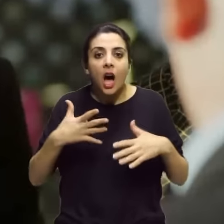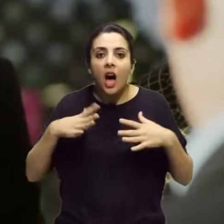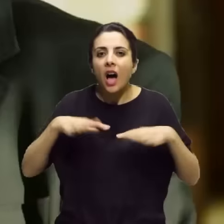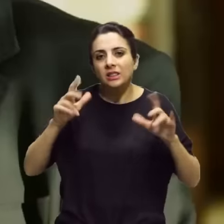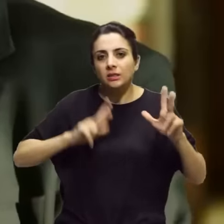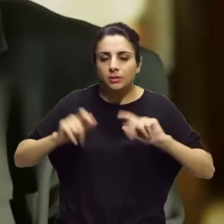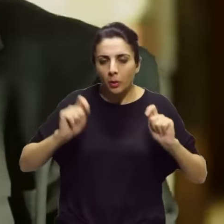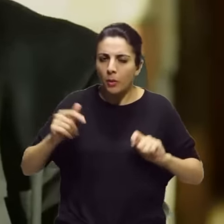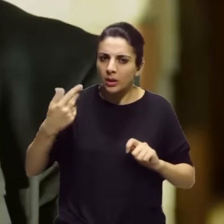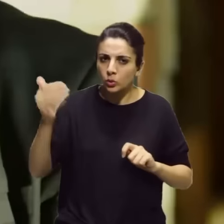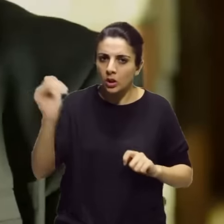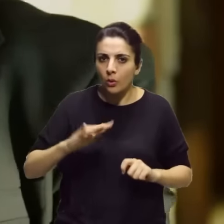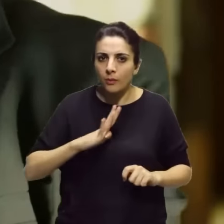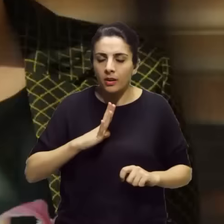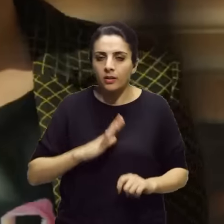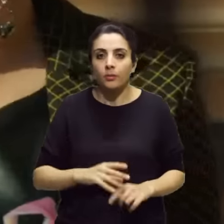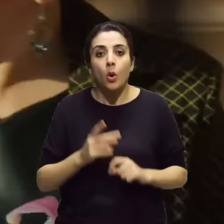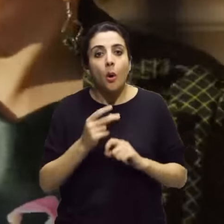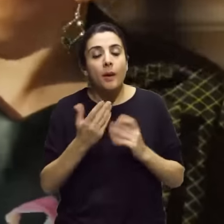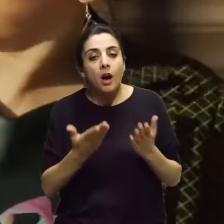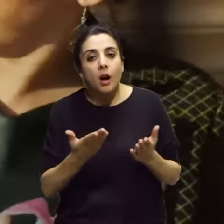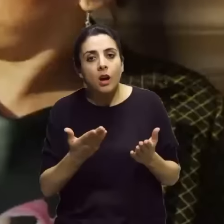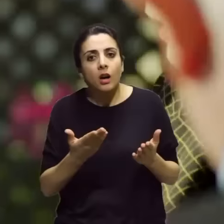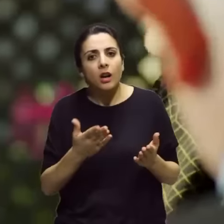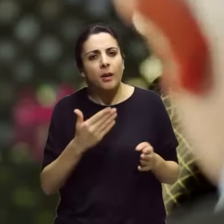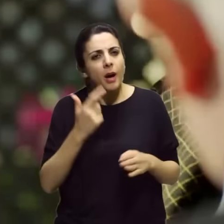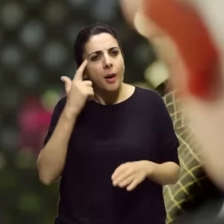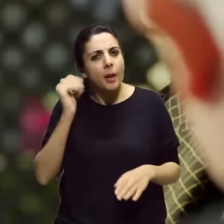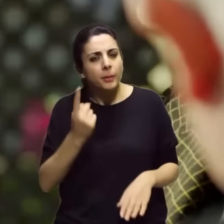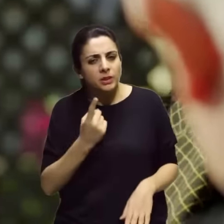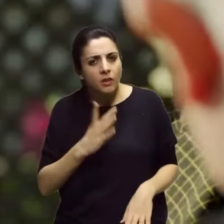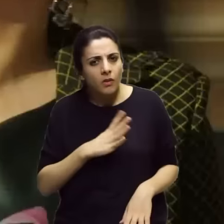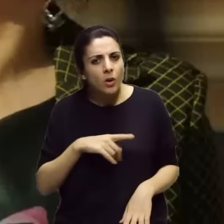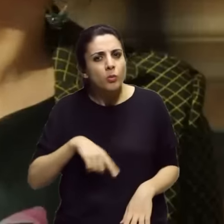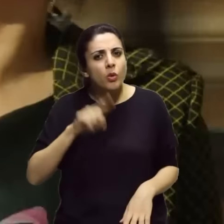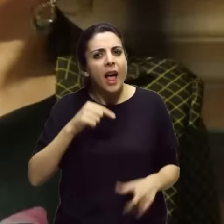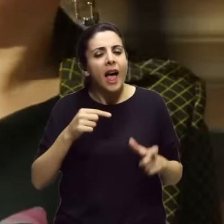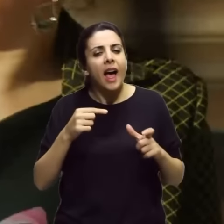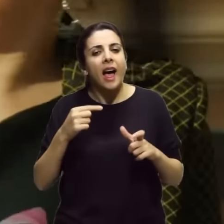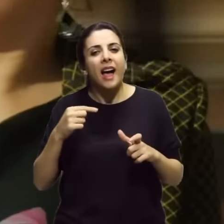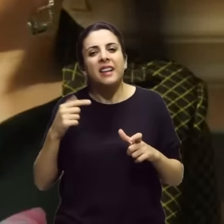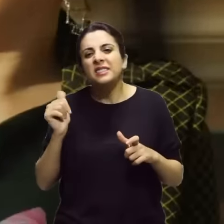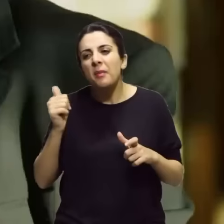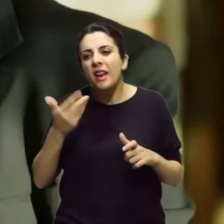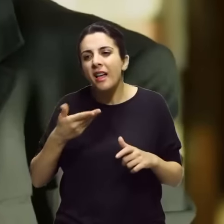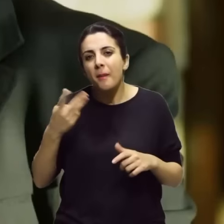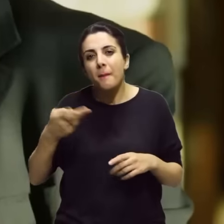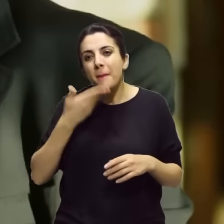Hazırlanıyor, gelir şimdi. Ha. Ömer, esas benim de aklıma geldi biliyor musun? Bir gün burada Elif Masal'ın da böyle nikahını